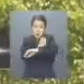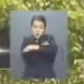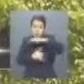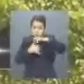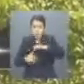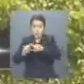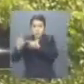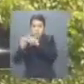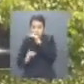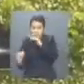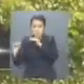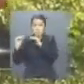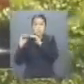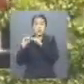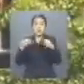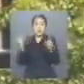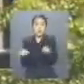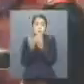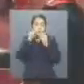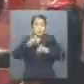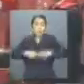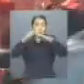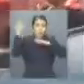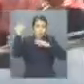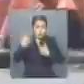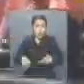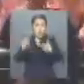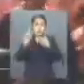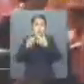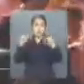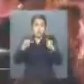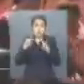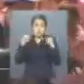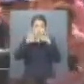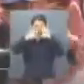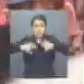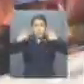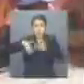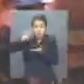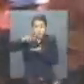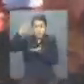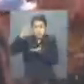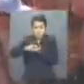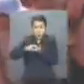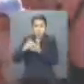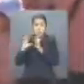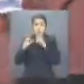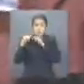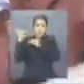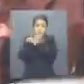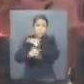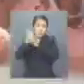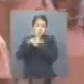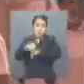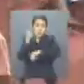านะคะและขอให้รัฐบาลและรัฐสภารับรองอนุสัญญาองค์การแรงงานระหว่างประเทศหรือ ILO ฉบับที่